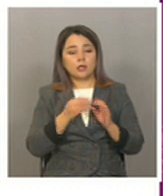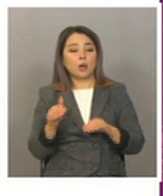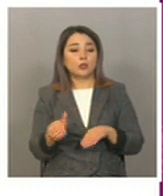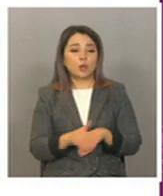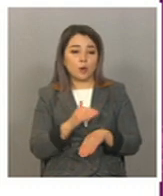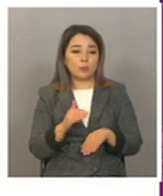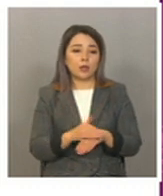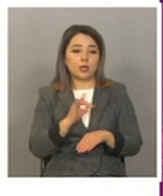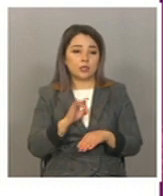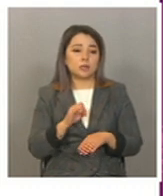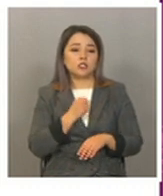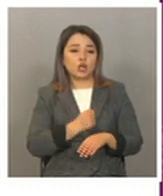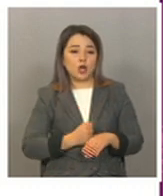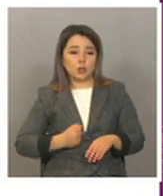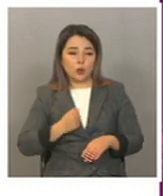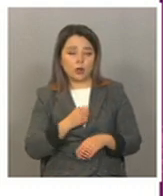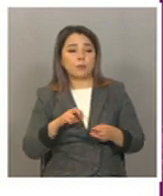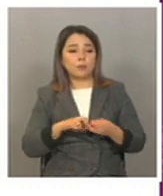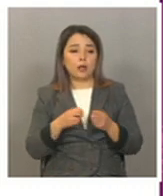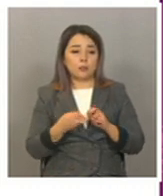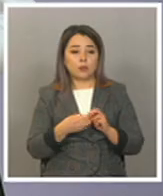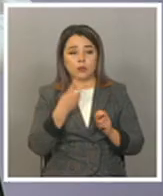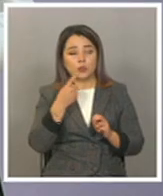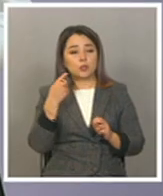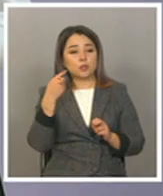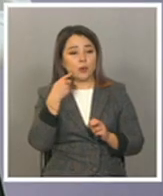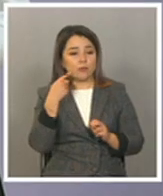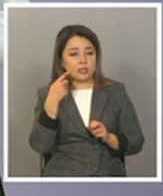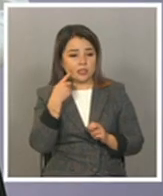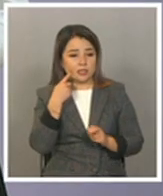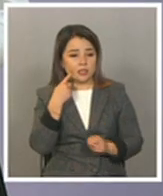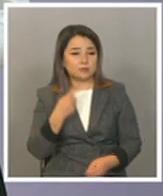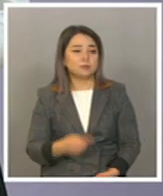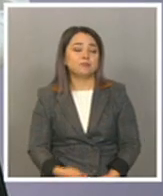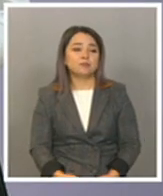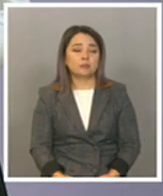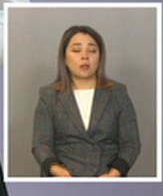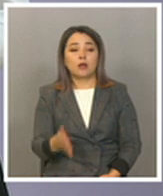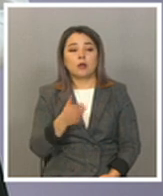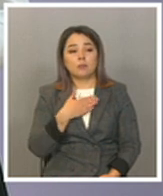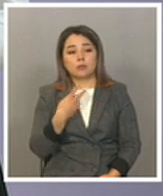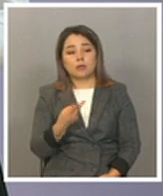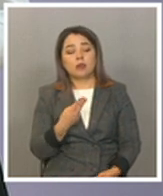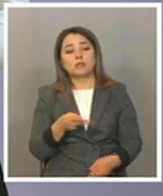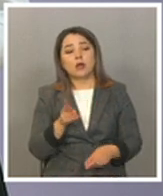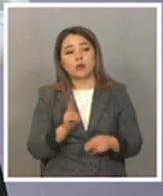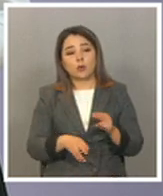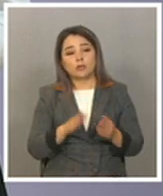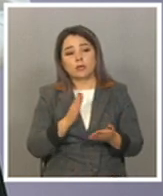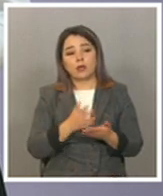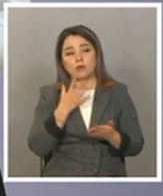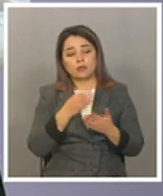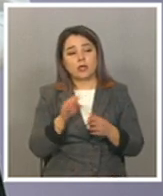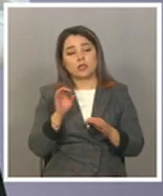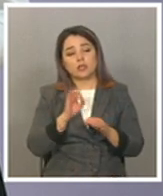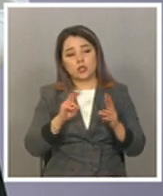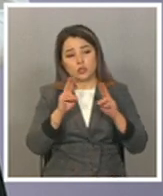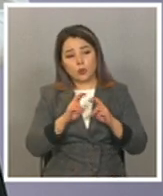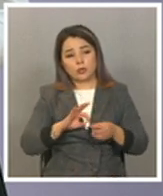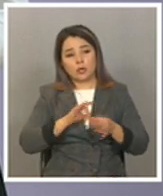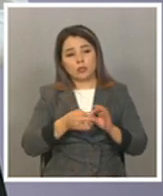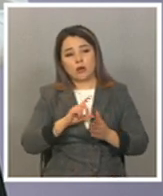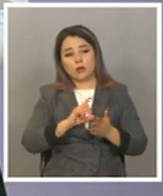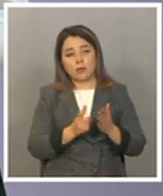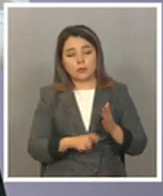зла, над проблемой совести. Мы с вами закончили изучение романа. Каждый